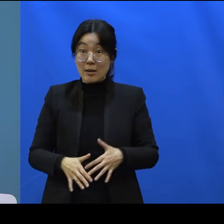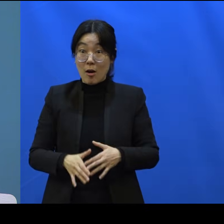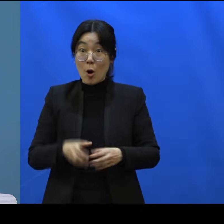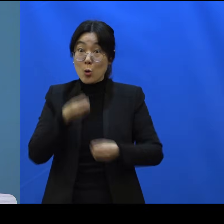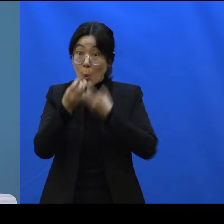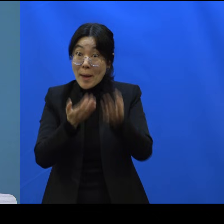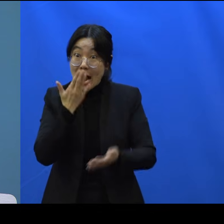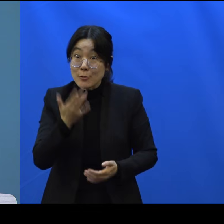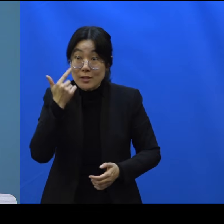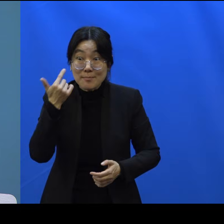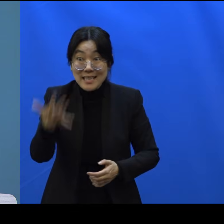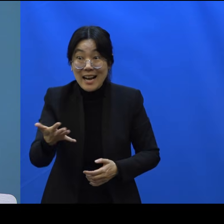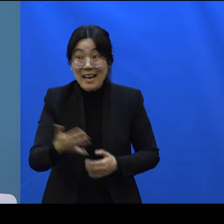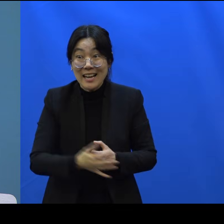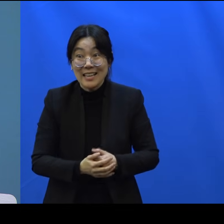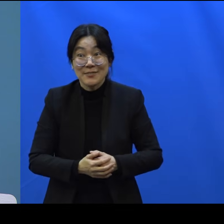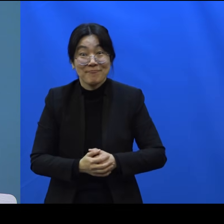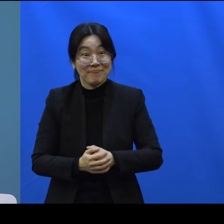있는가?